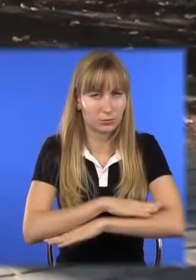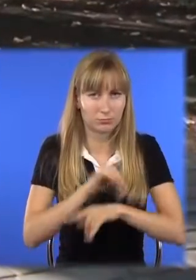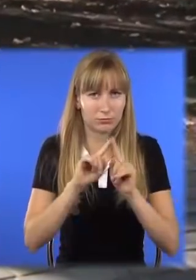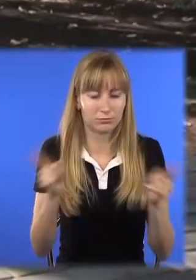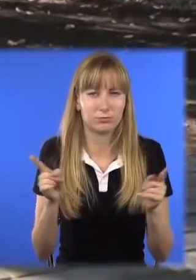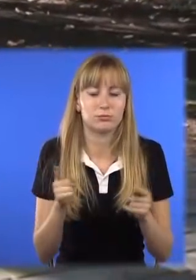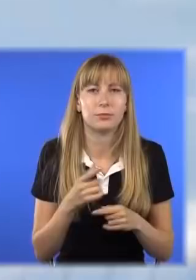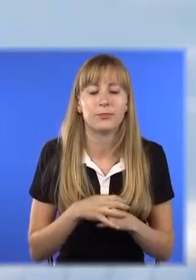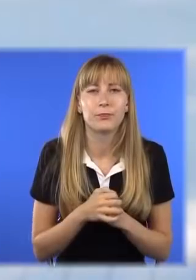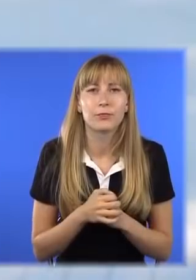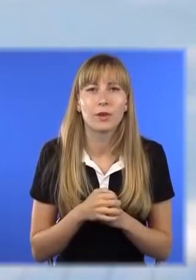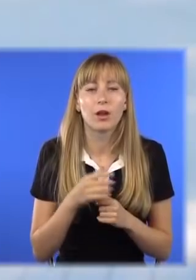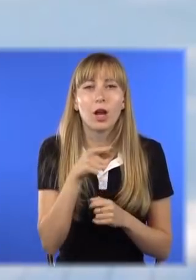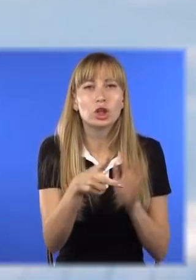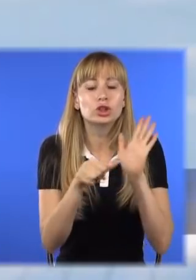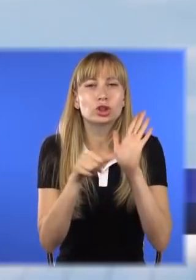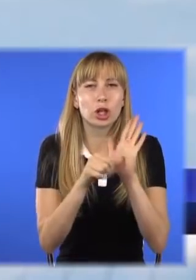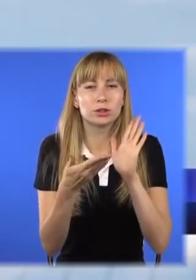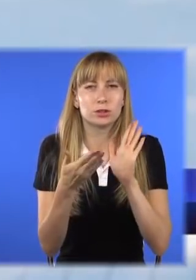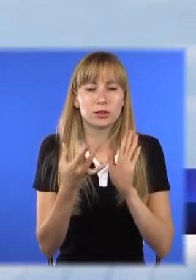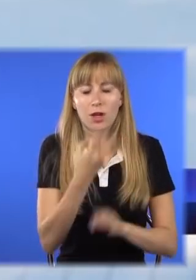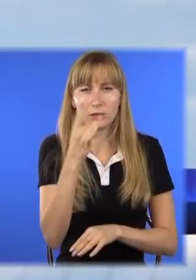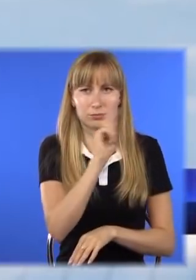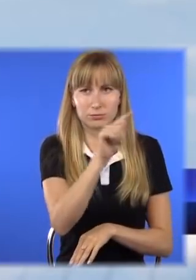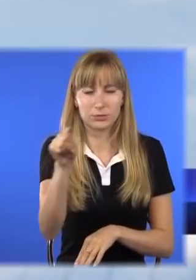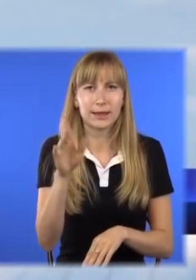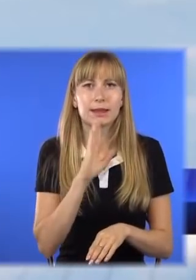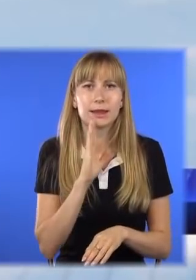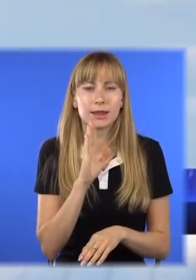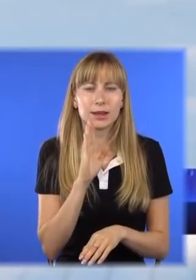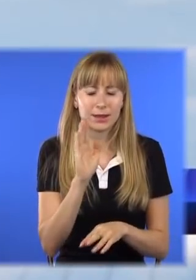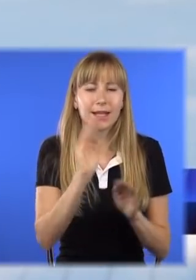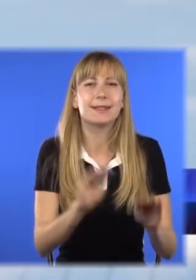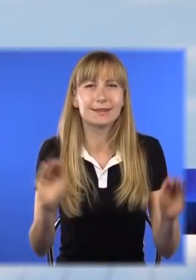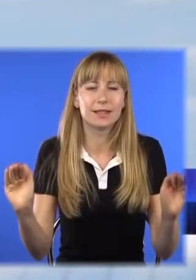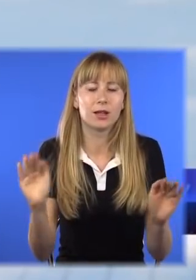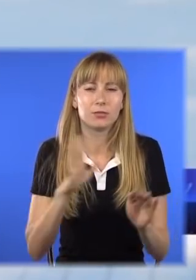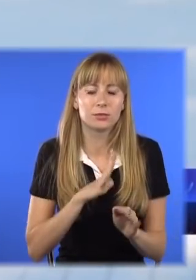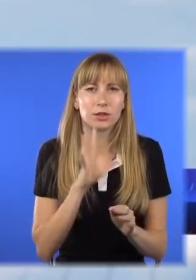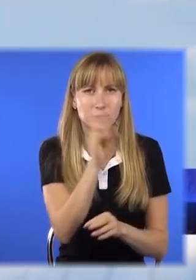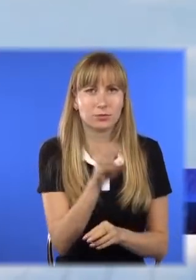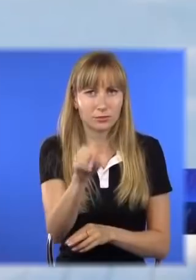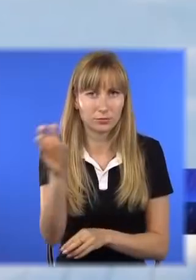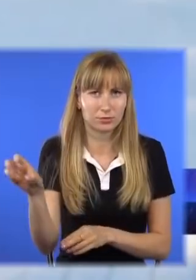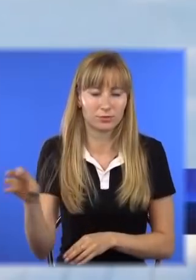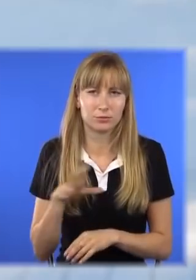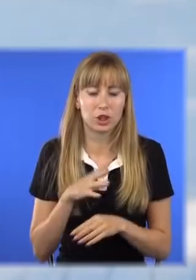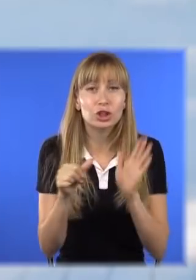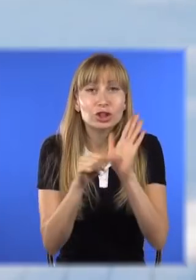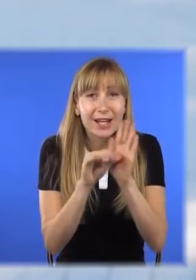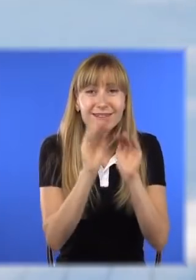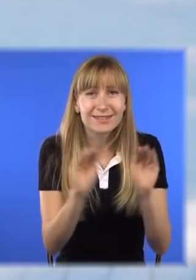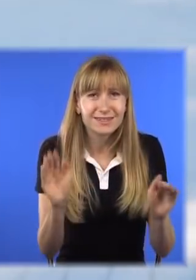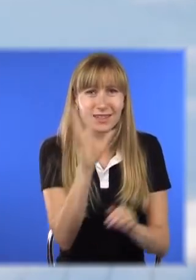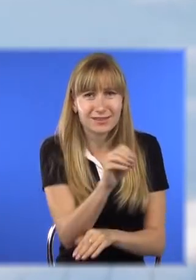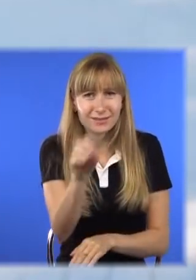нападу її на дітей. У нас вчора в нашому дворі покусали 6 дітей. 6 дітей. Только за то,